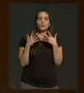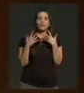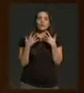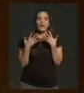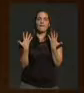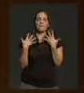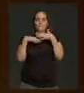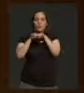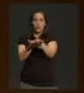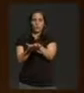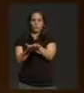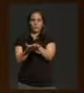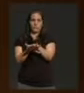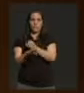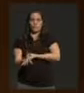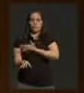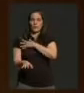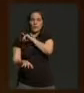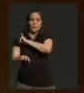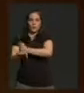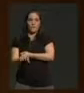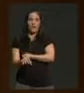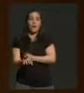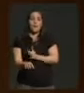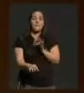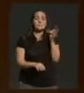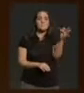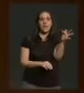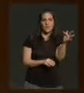Halaber, arlo honetako hainbat datu ekarriko nuke gogora.